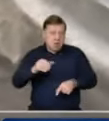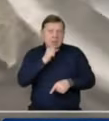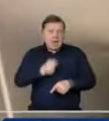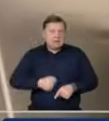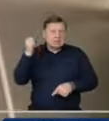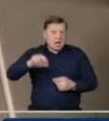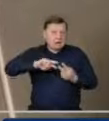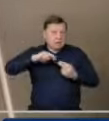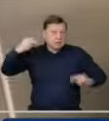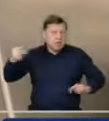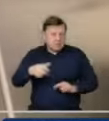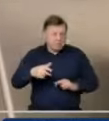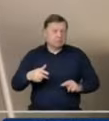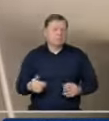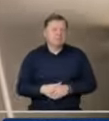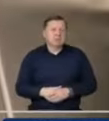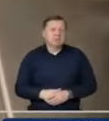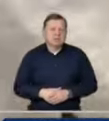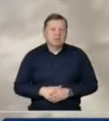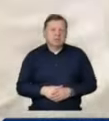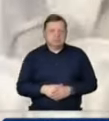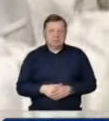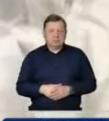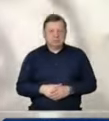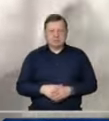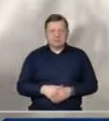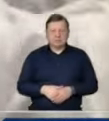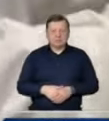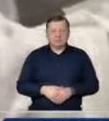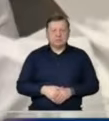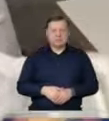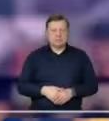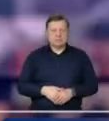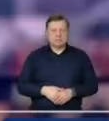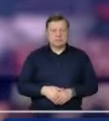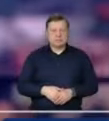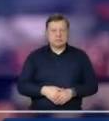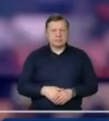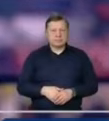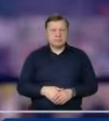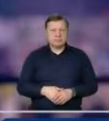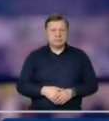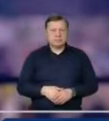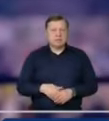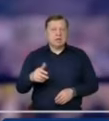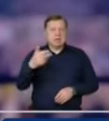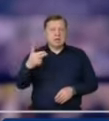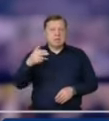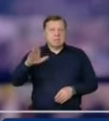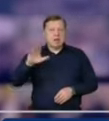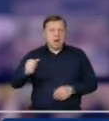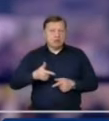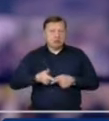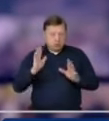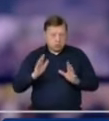jaki kiedykolwiek udało się ustalić z materiału stworzenia żyjącego na naszej planecie. A w NBA udało się ustalić wyjściowe